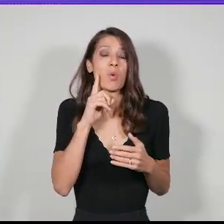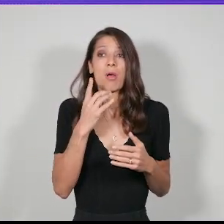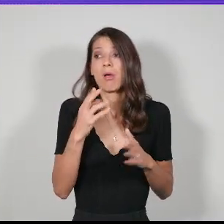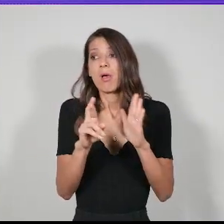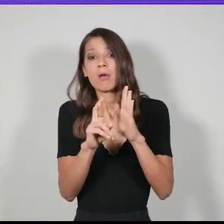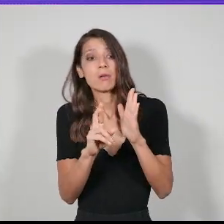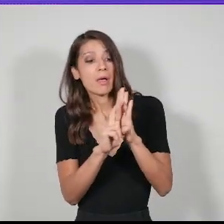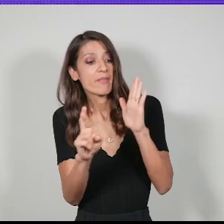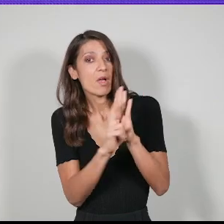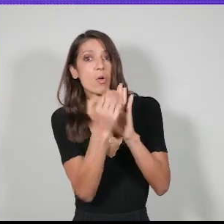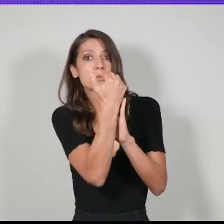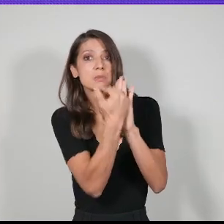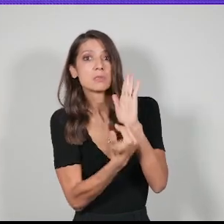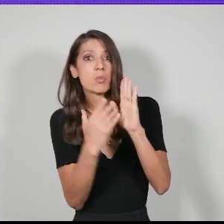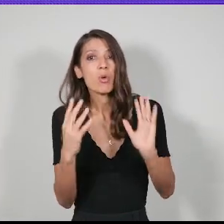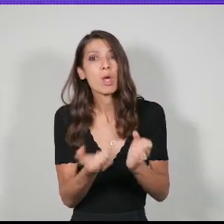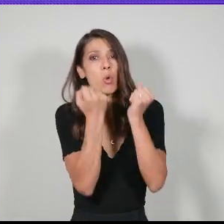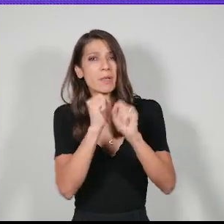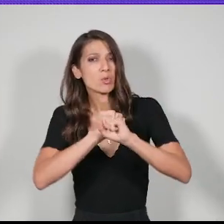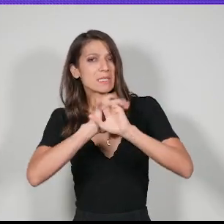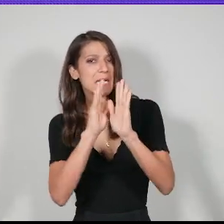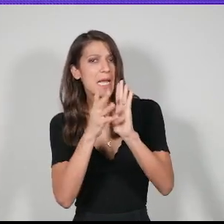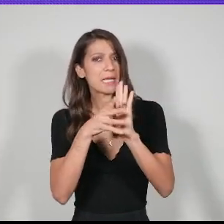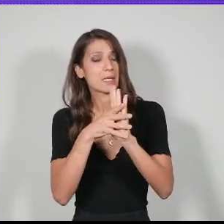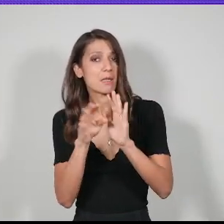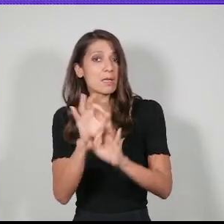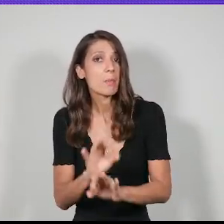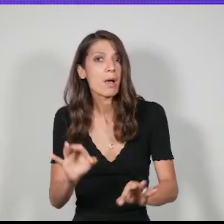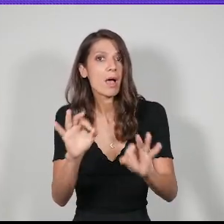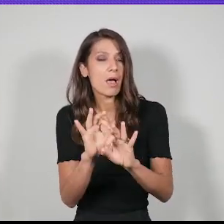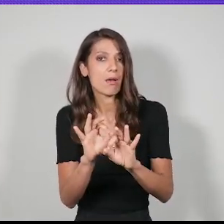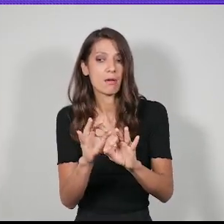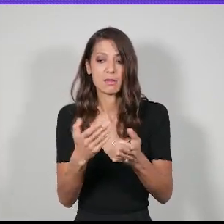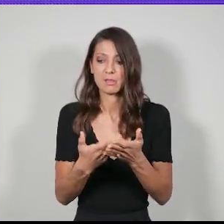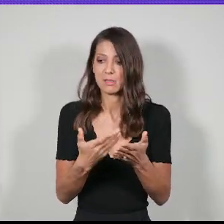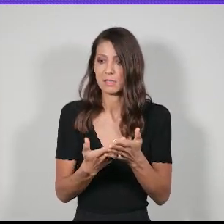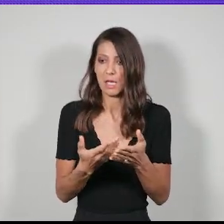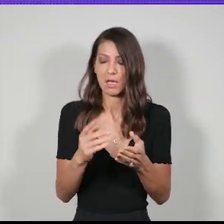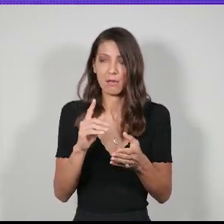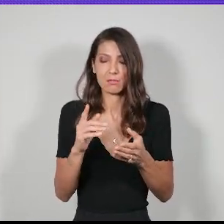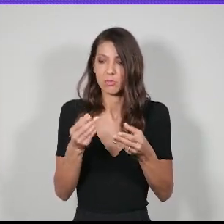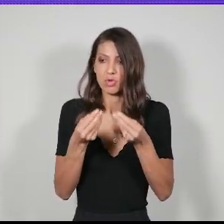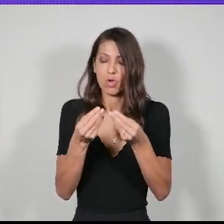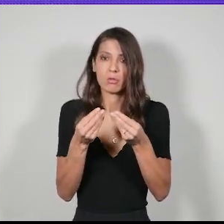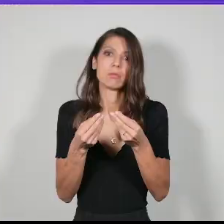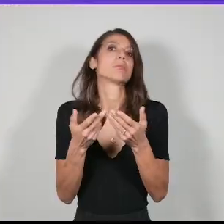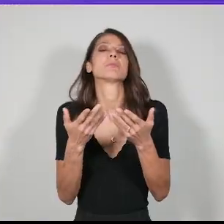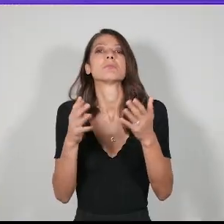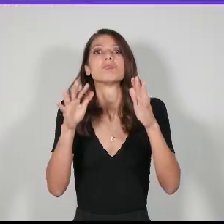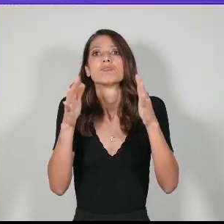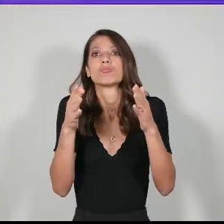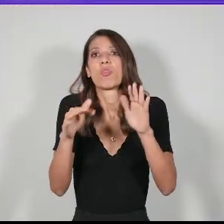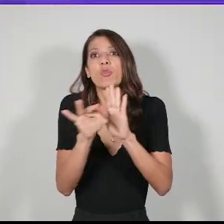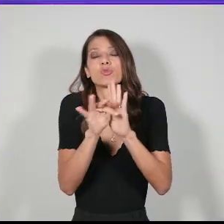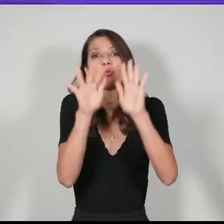référentiel. Un manque de référentiel de compétences clairement définies, ça n'aide pas effectivement à positionner cette